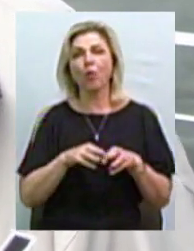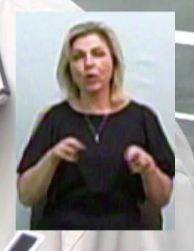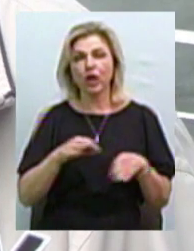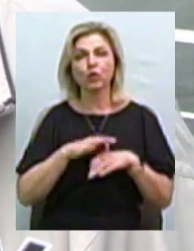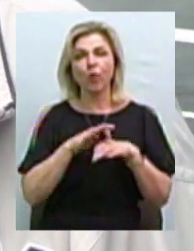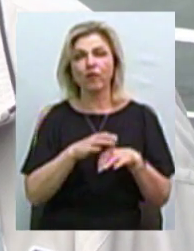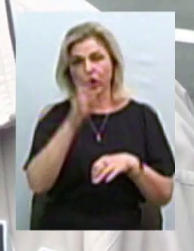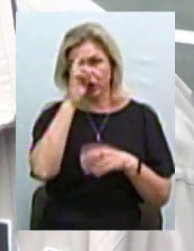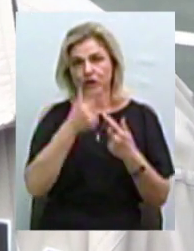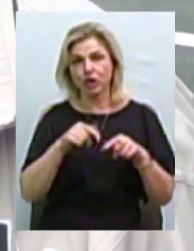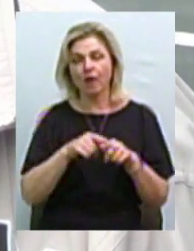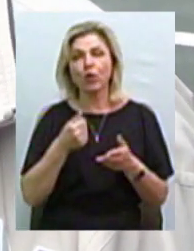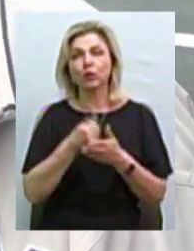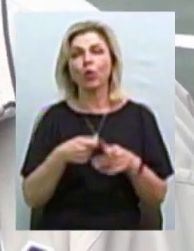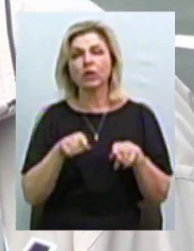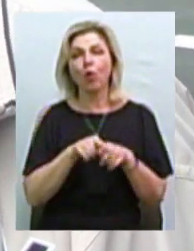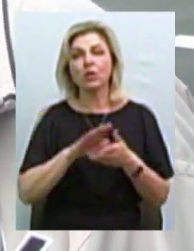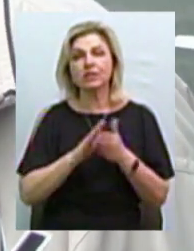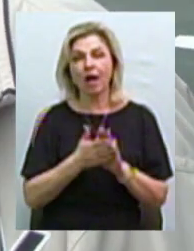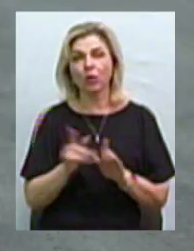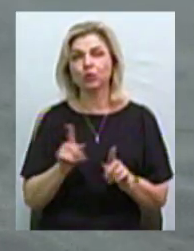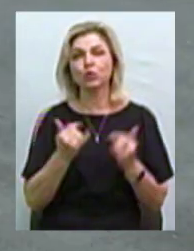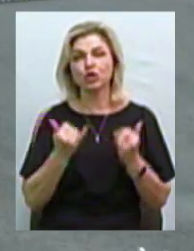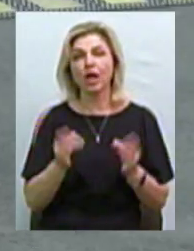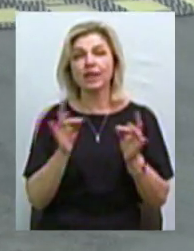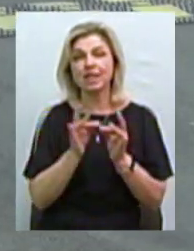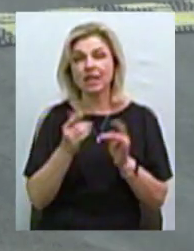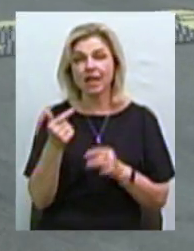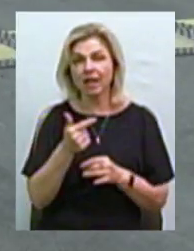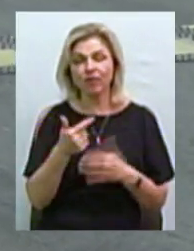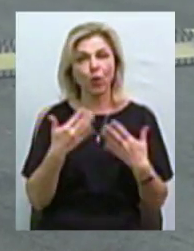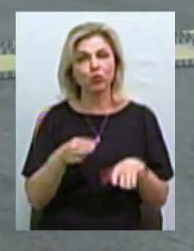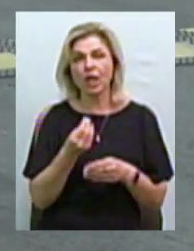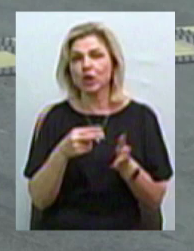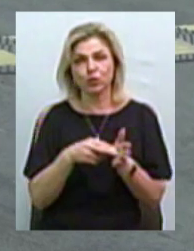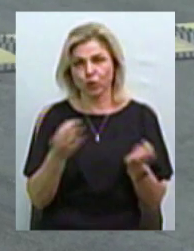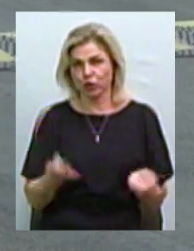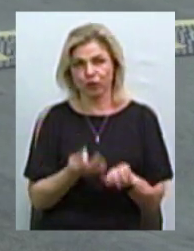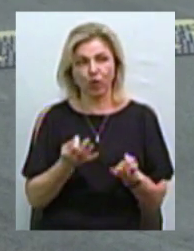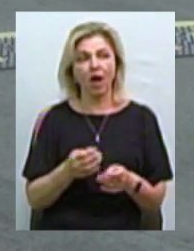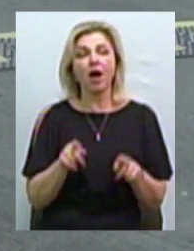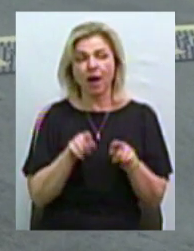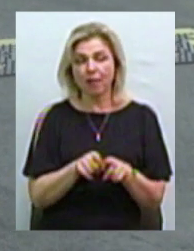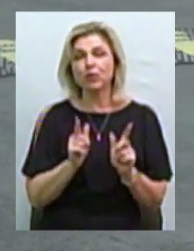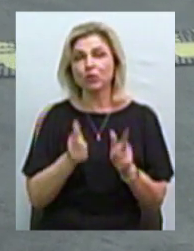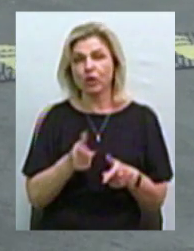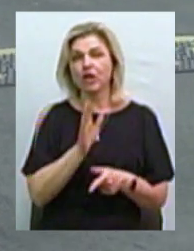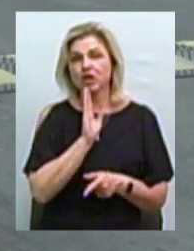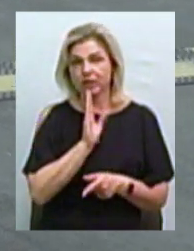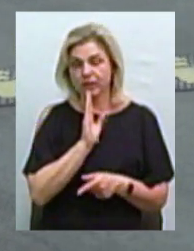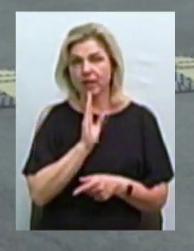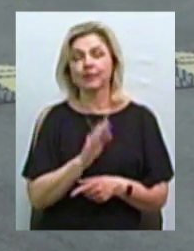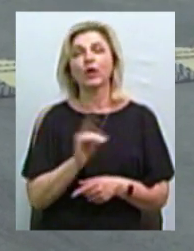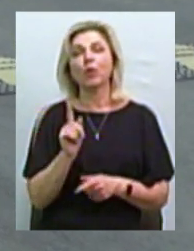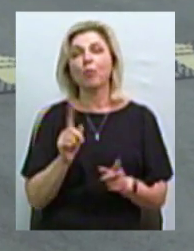такого стану, що зараз вже 10 гривень нічого не варті. З чоловіком погоджується і жителька Миколаєва Марина Генріксен. Побоюється,